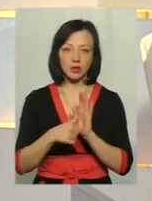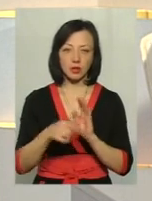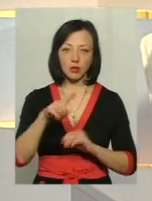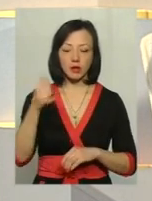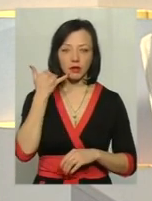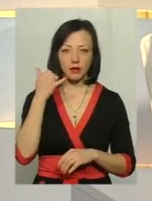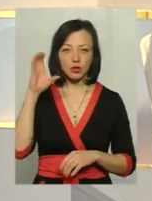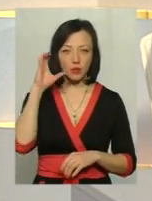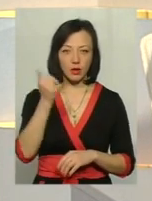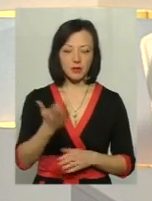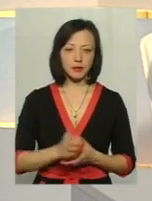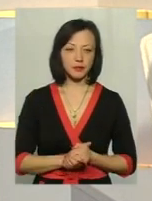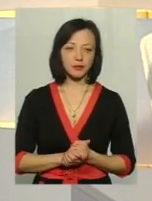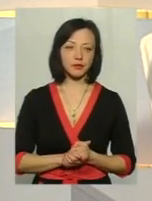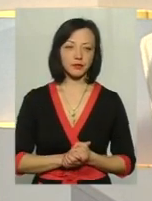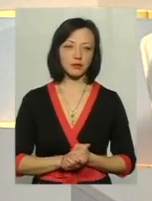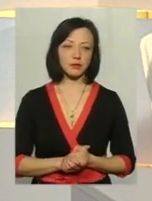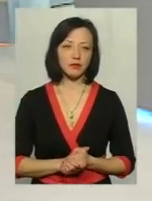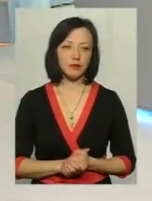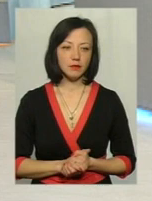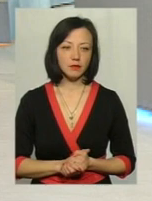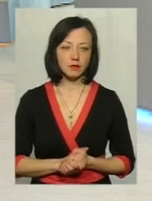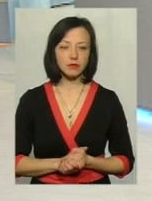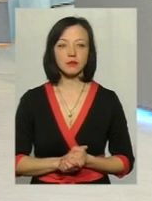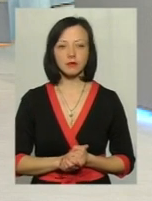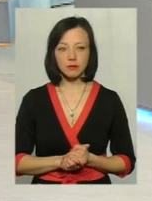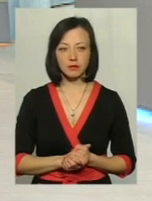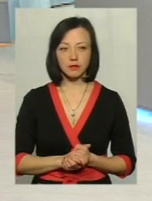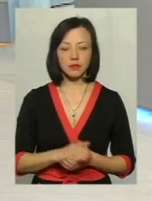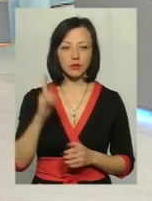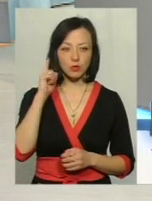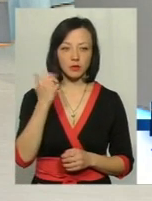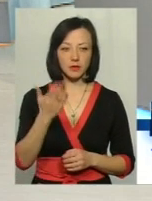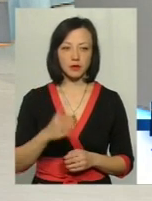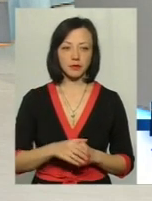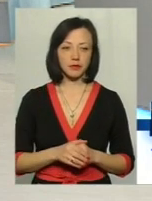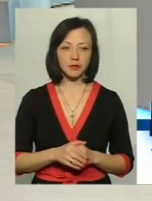619060. Слухаємо глядача. Говоріть, будь ласка. Алло? Алло? Алло? Ми...